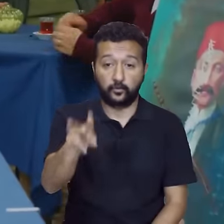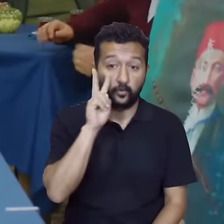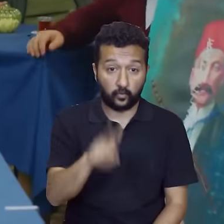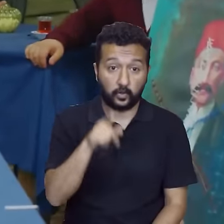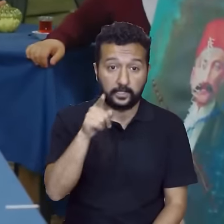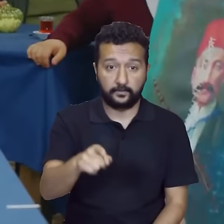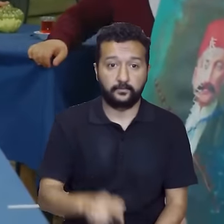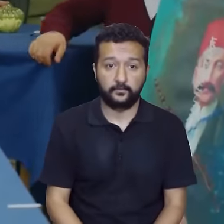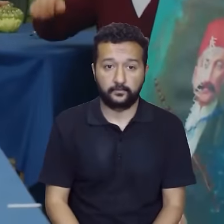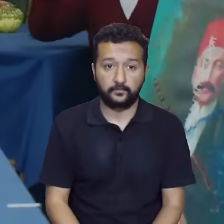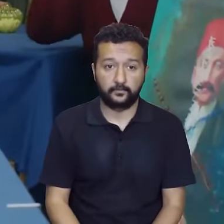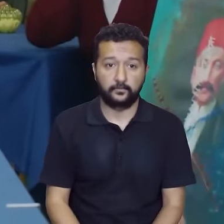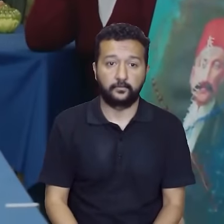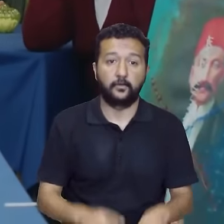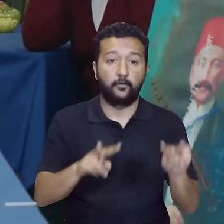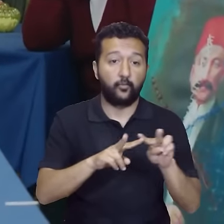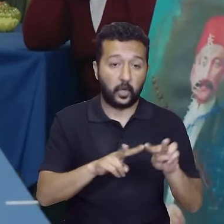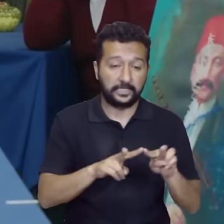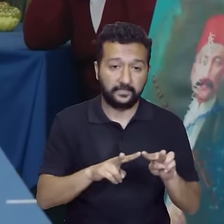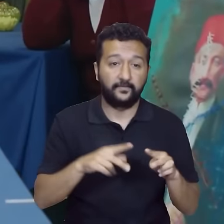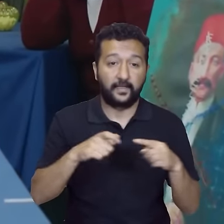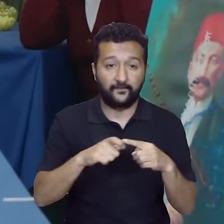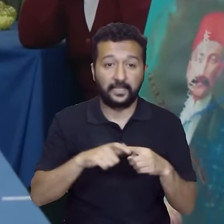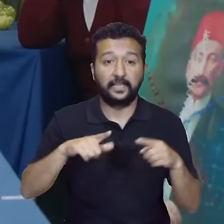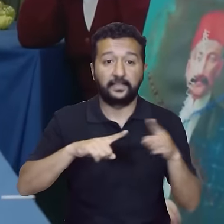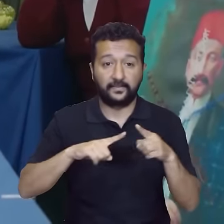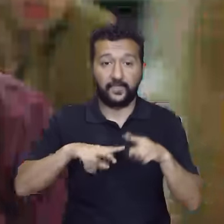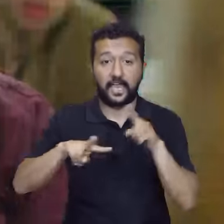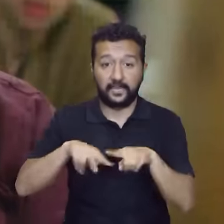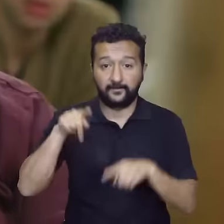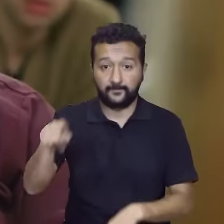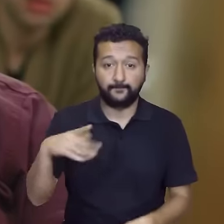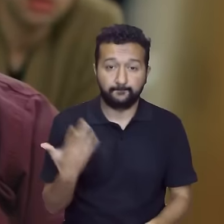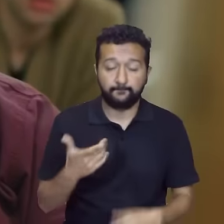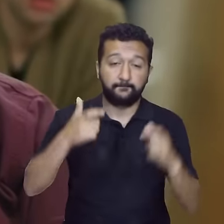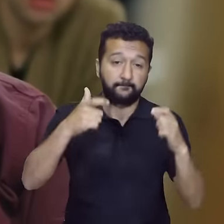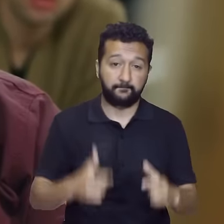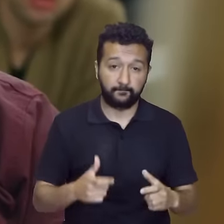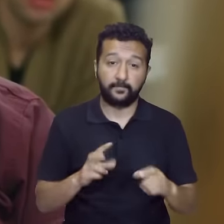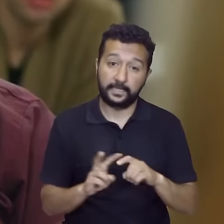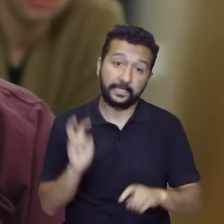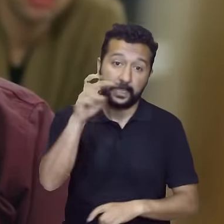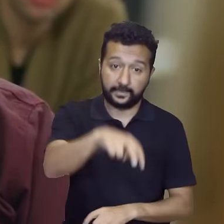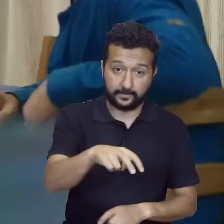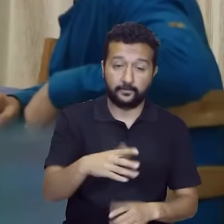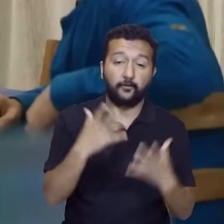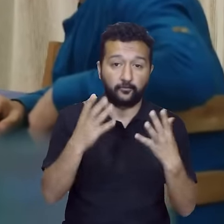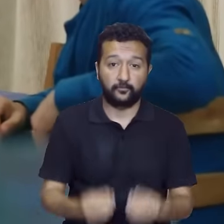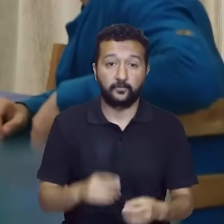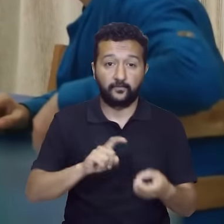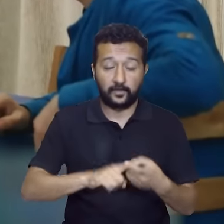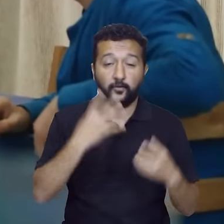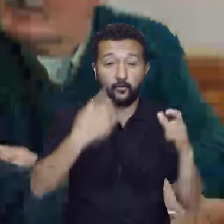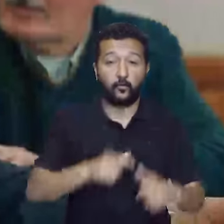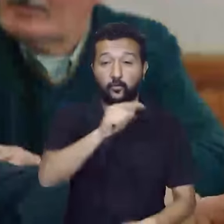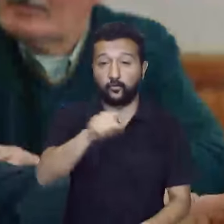gören mülazım evvel Tatavlalı Arif siperden atlayarak çıkıyor ve dört